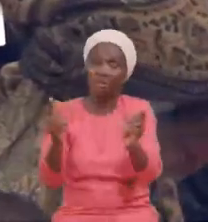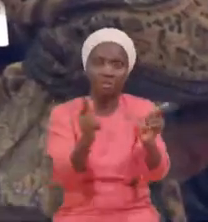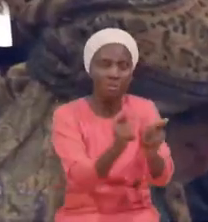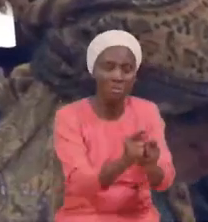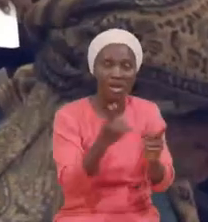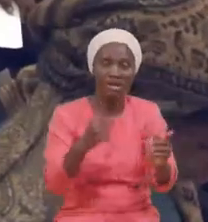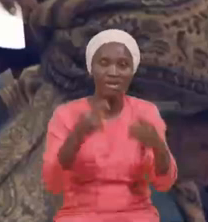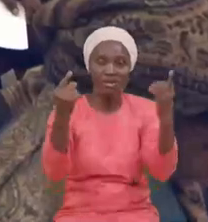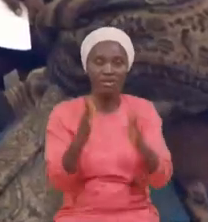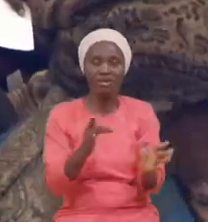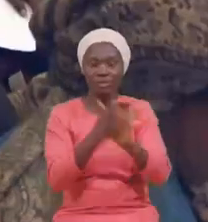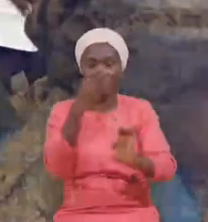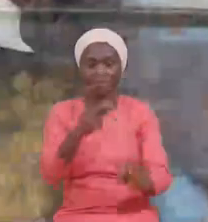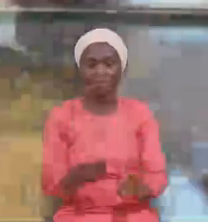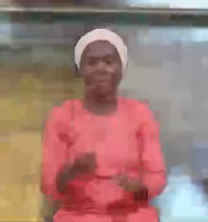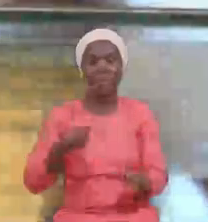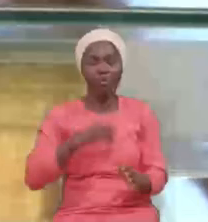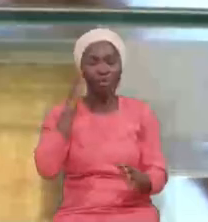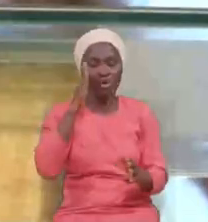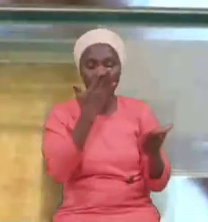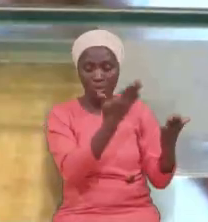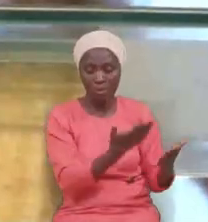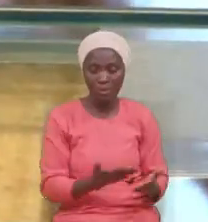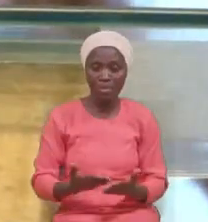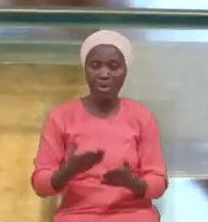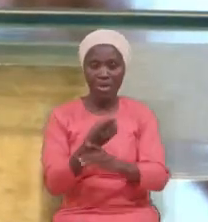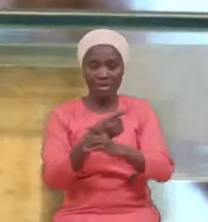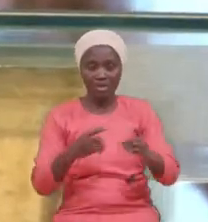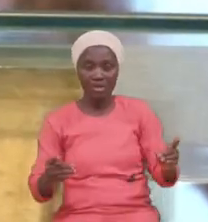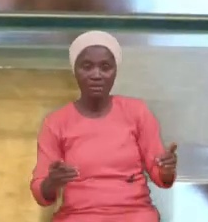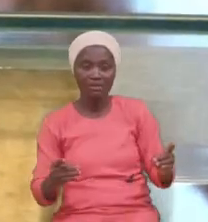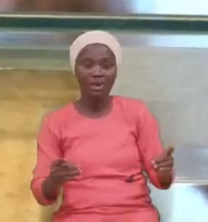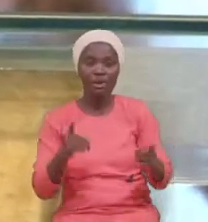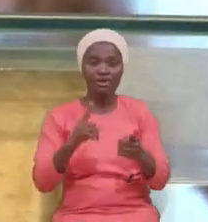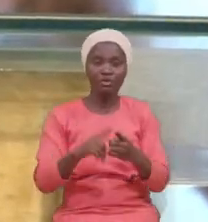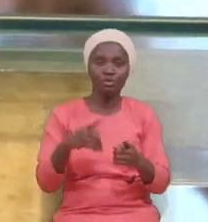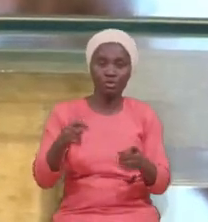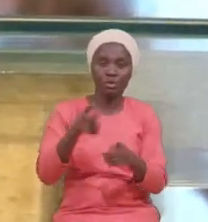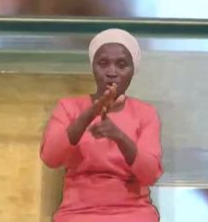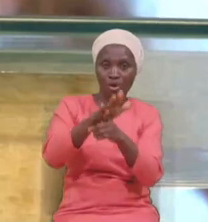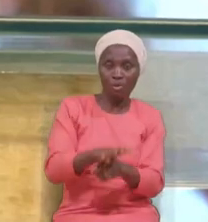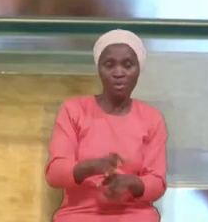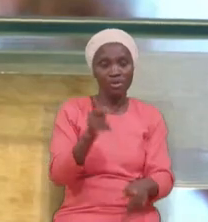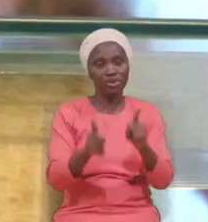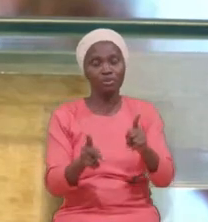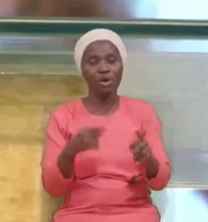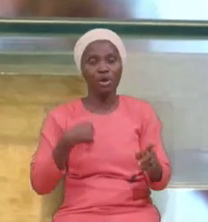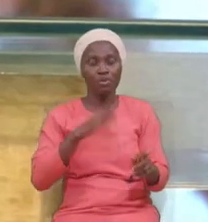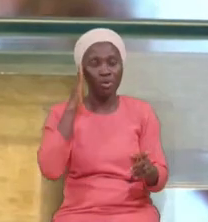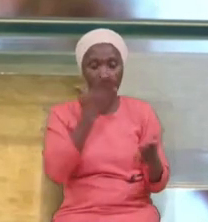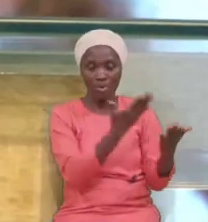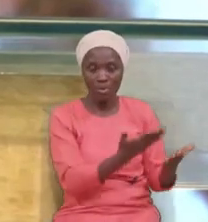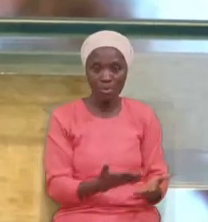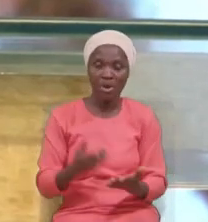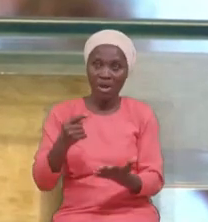allons amener le guérisseur aux malades, le libérateur aux opprimés et le secours